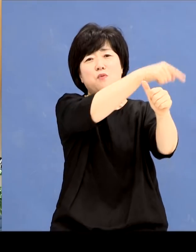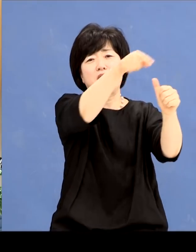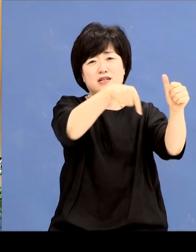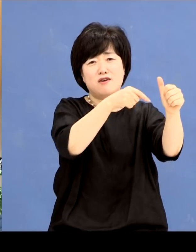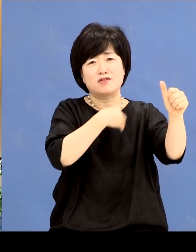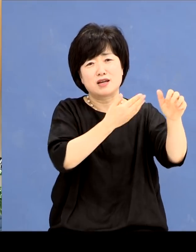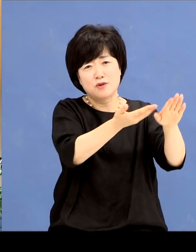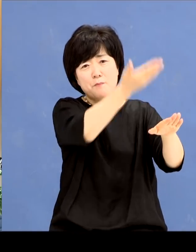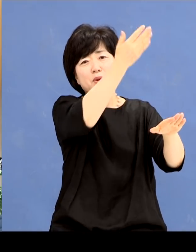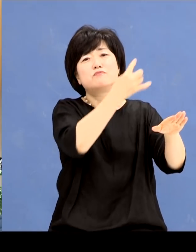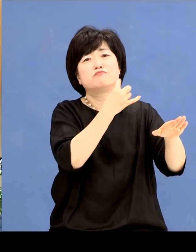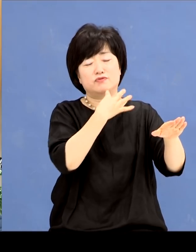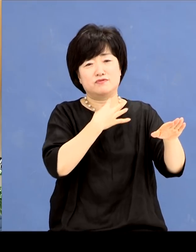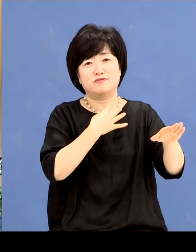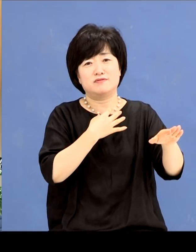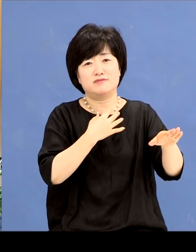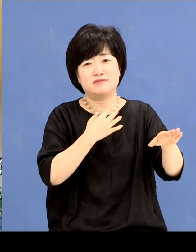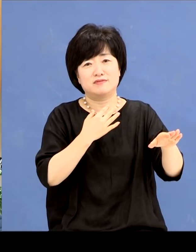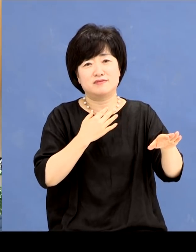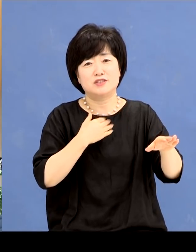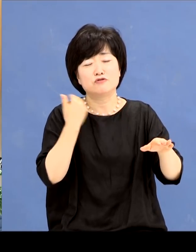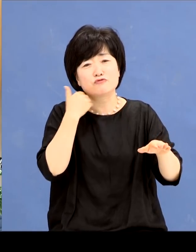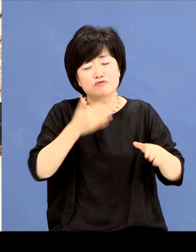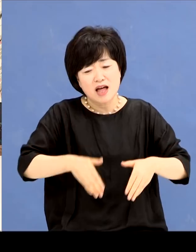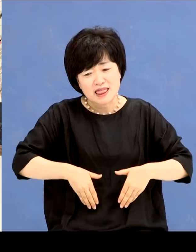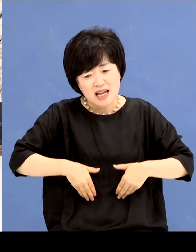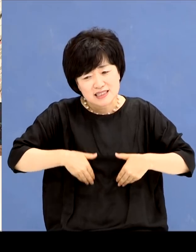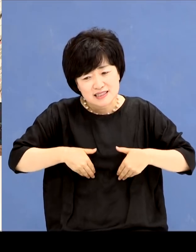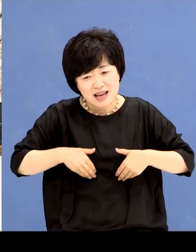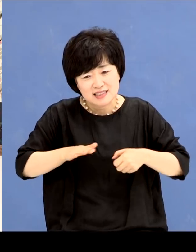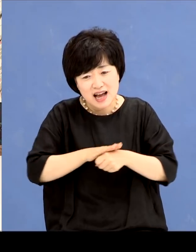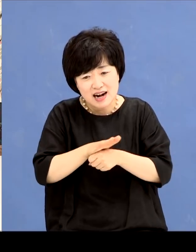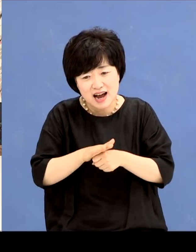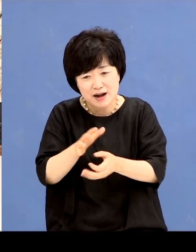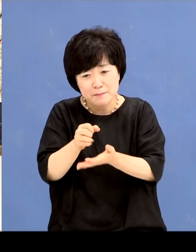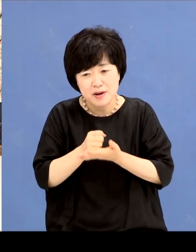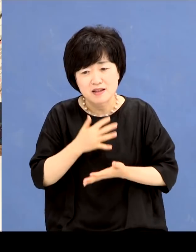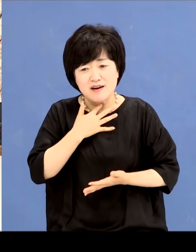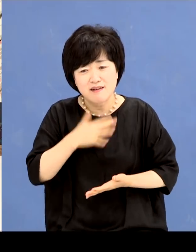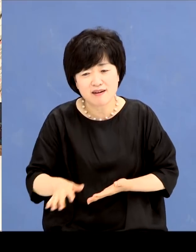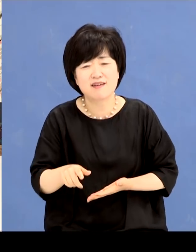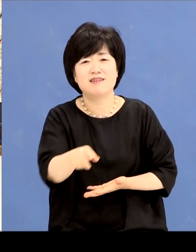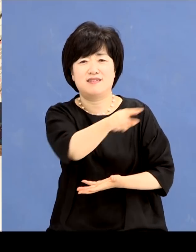년 더 먼저 하신 분들이니까 네. 누군가의 따뜻한 포옹조차